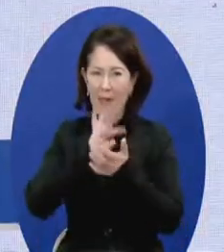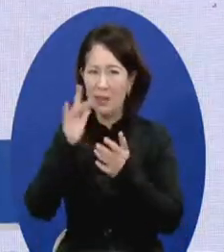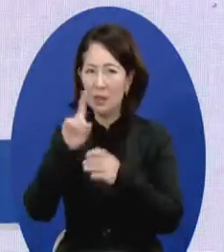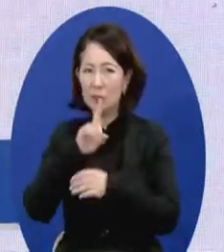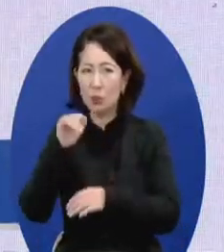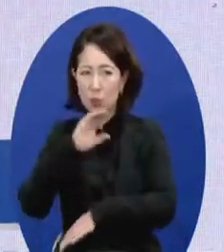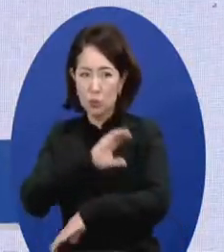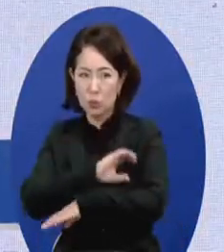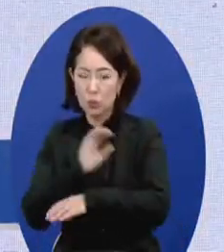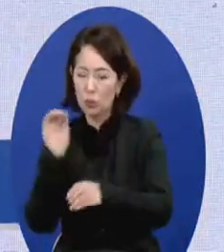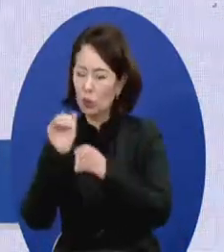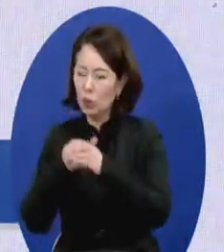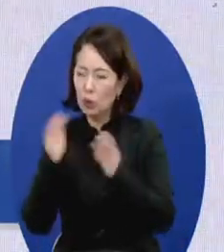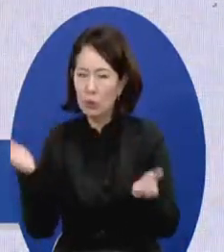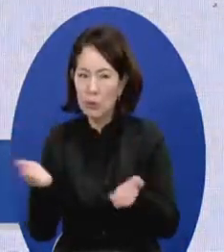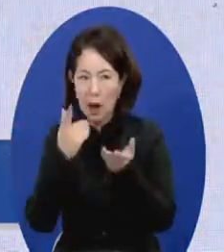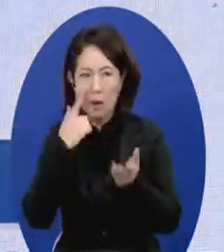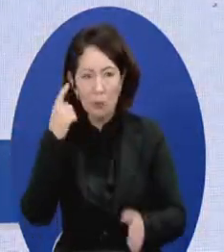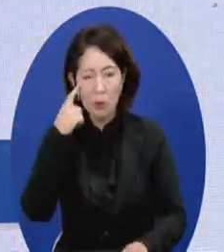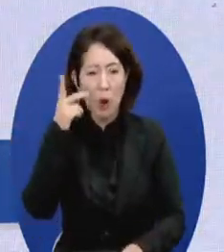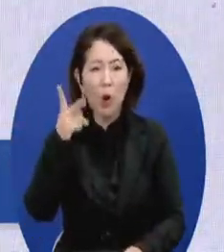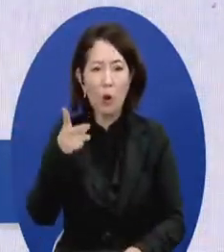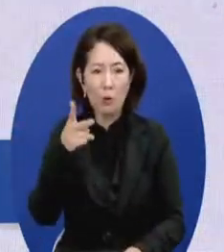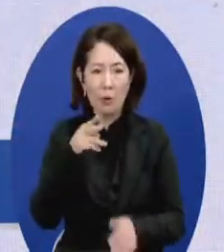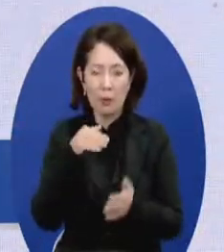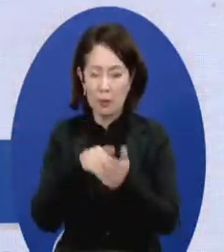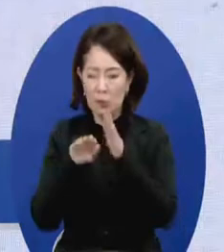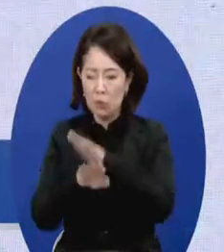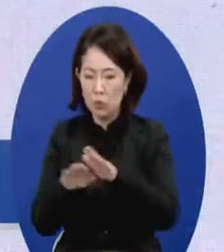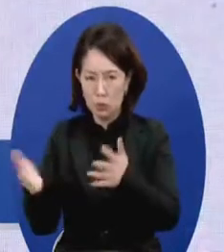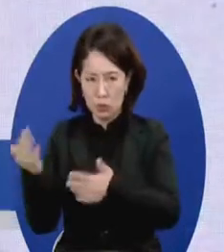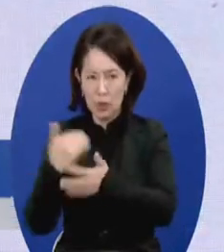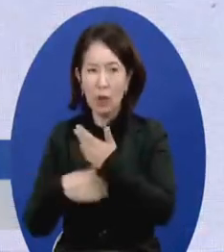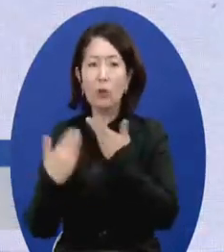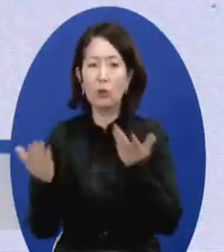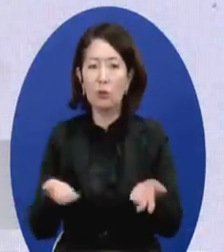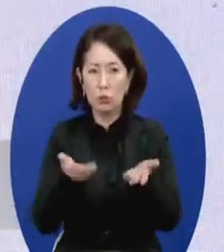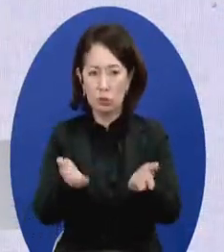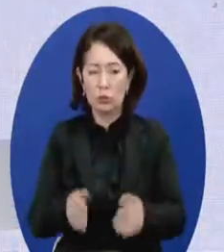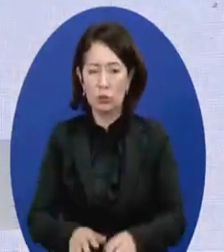сургууль явуул сургая гэж мэд бодож байгаа. 2000 хүүхдийг 2000 хүүхдийг.